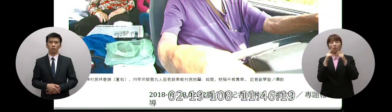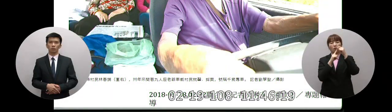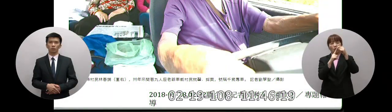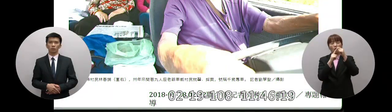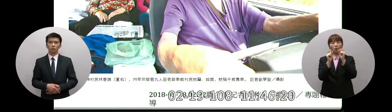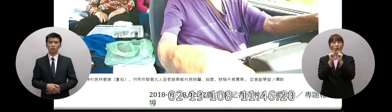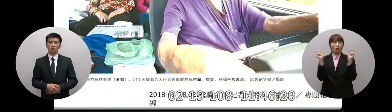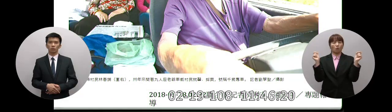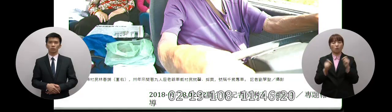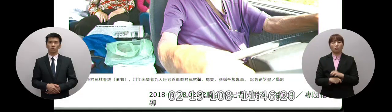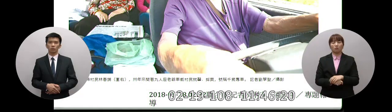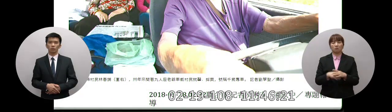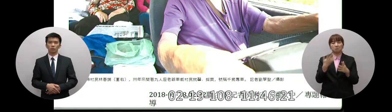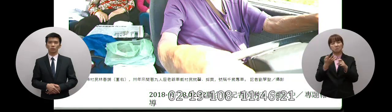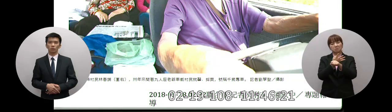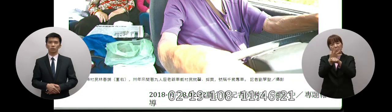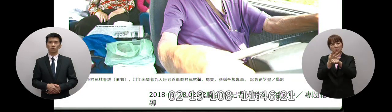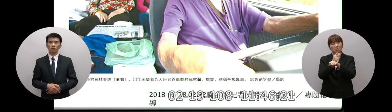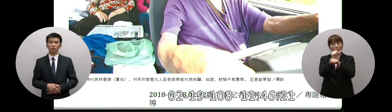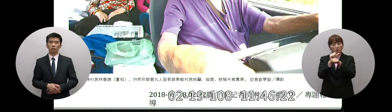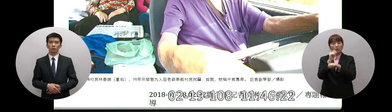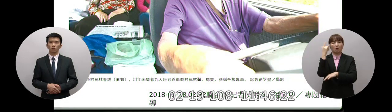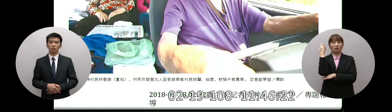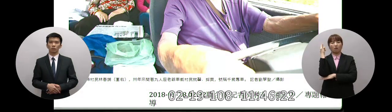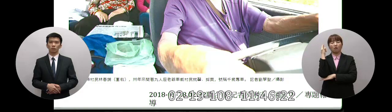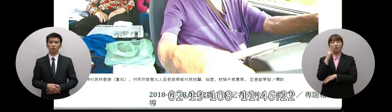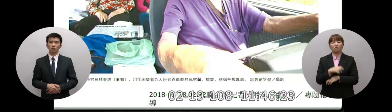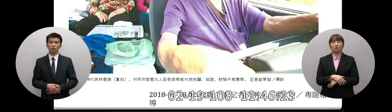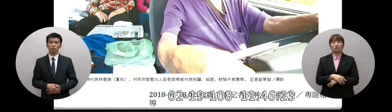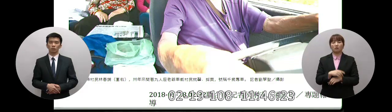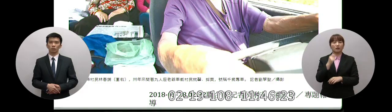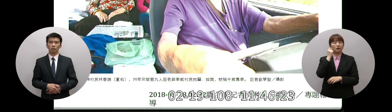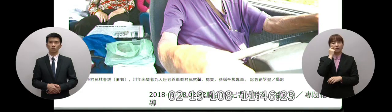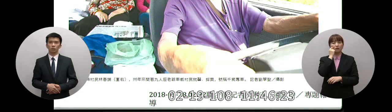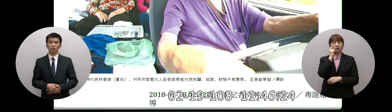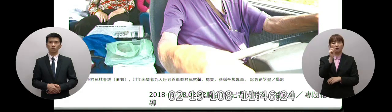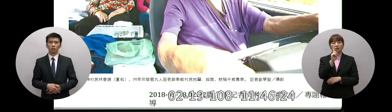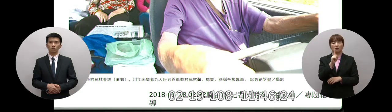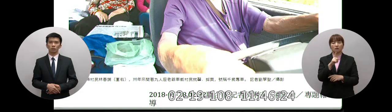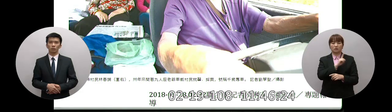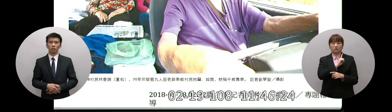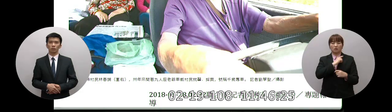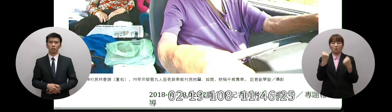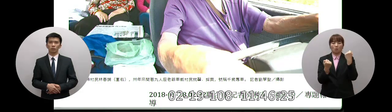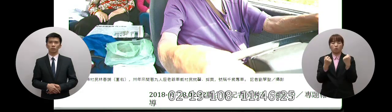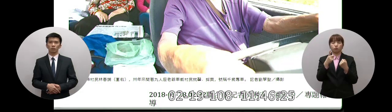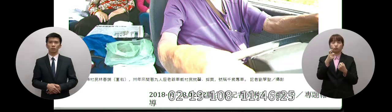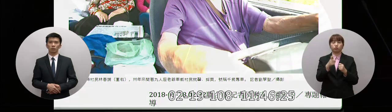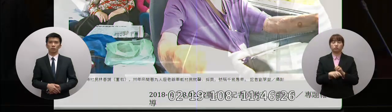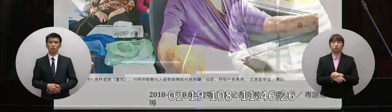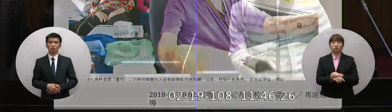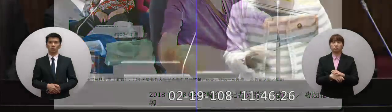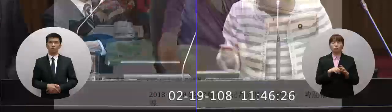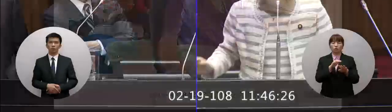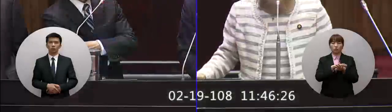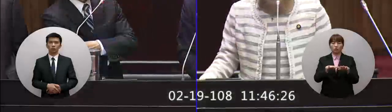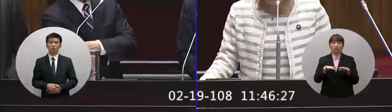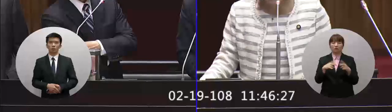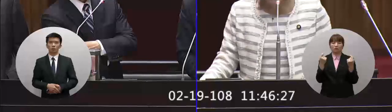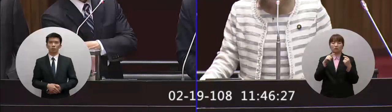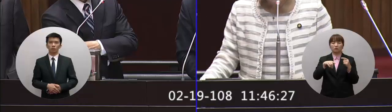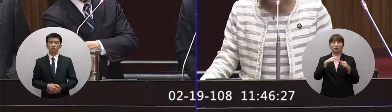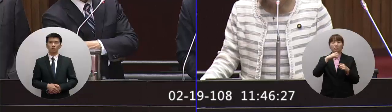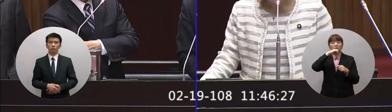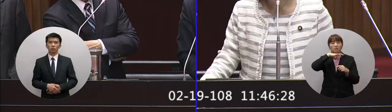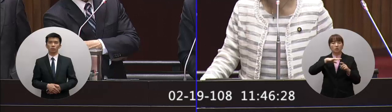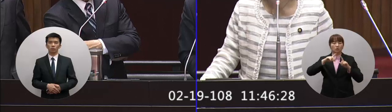要等很久，4-5个小时可能就在那边等，那没有办法开车的情况下，他们可能就这样像这个